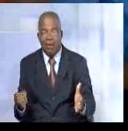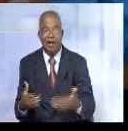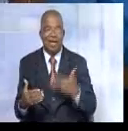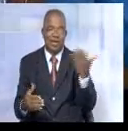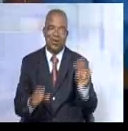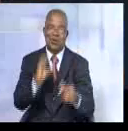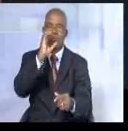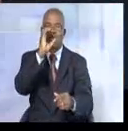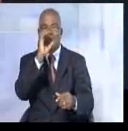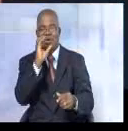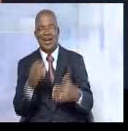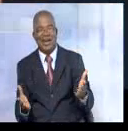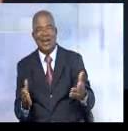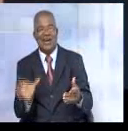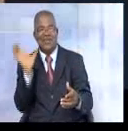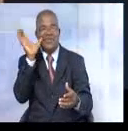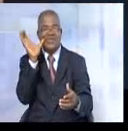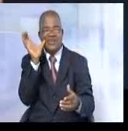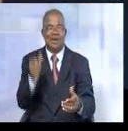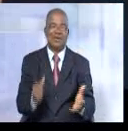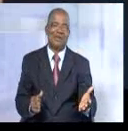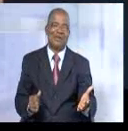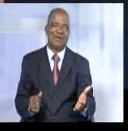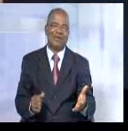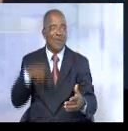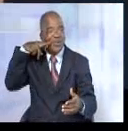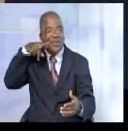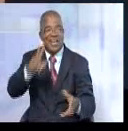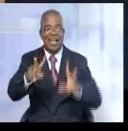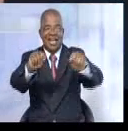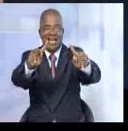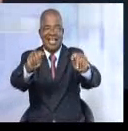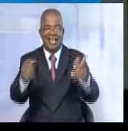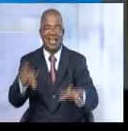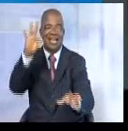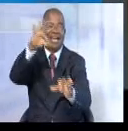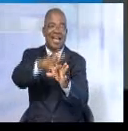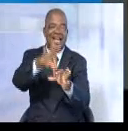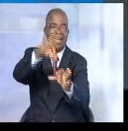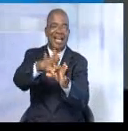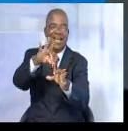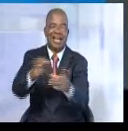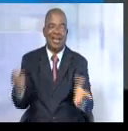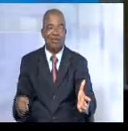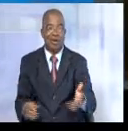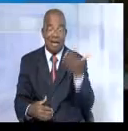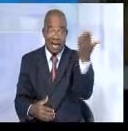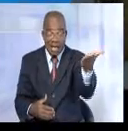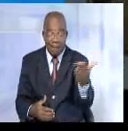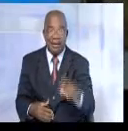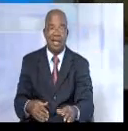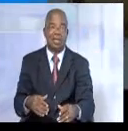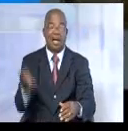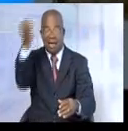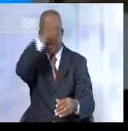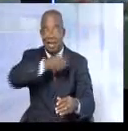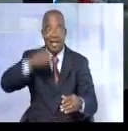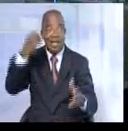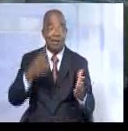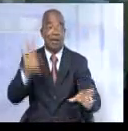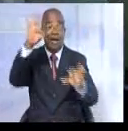de champagne, ils suivent chacune des étapes du vote avec suspense. Un scrutin qui voit la participation des chrétiens